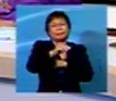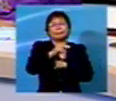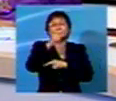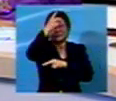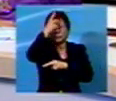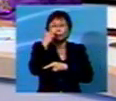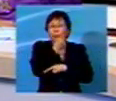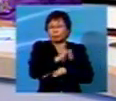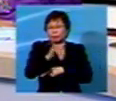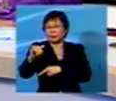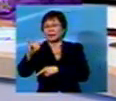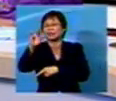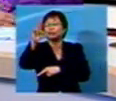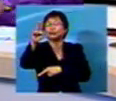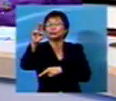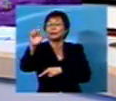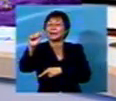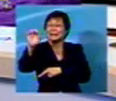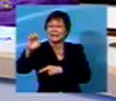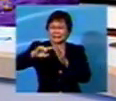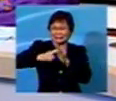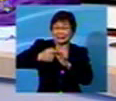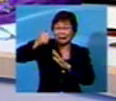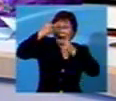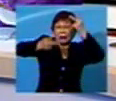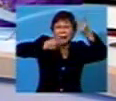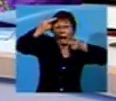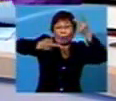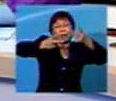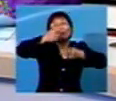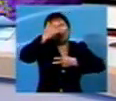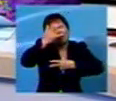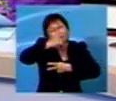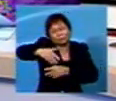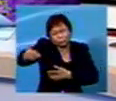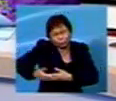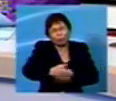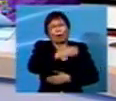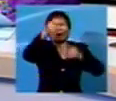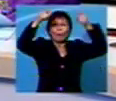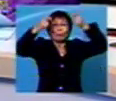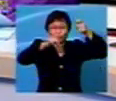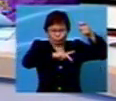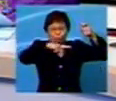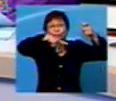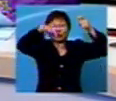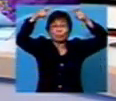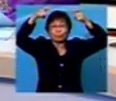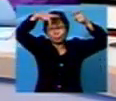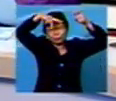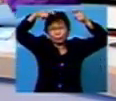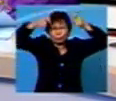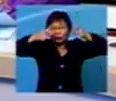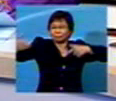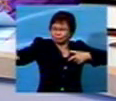Arab bersatu UAE bermula esok laatan tersebut sebagai memenuhi undangan Putera Mahkota Abu Dhabi SH Mohamad Zahid